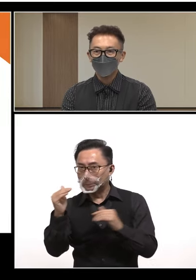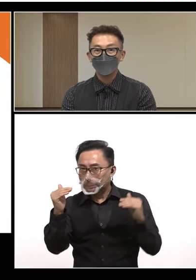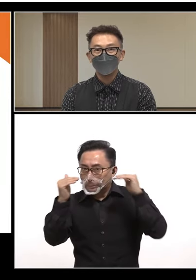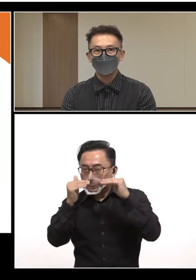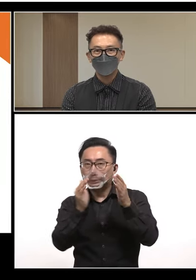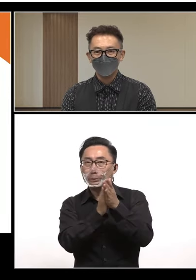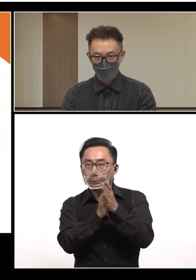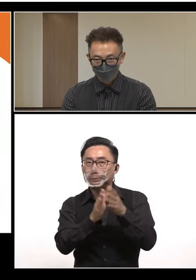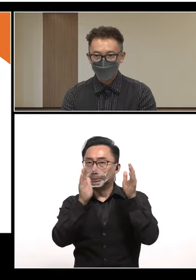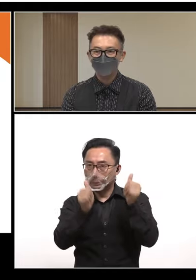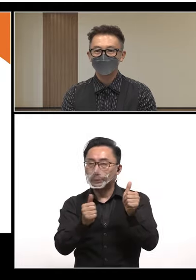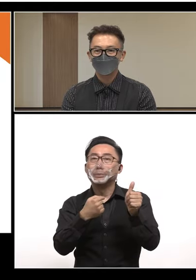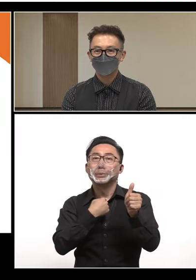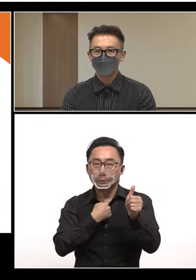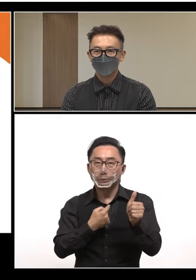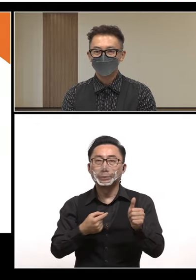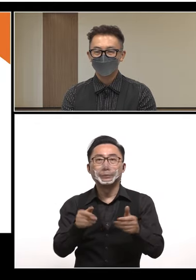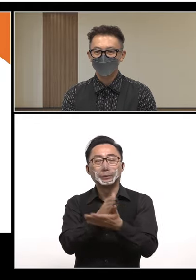啦，我分享係咁多啦，唔該曬。